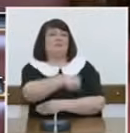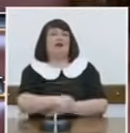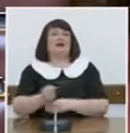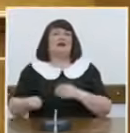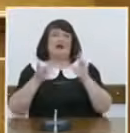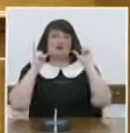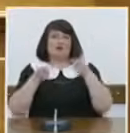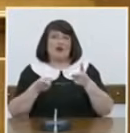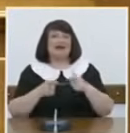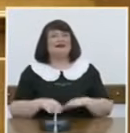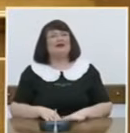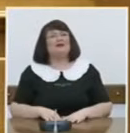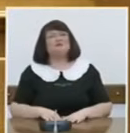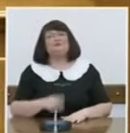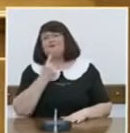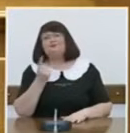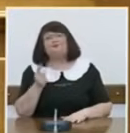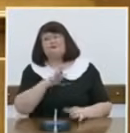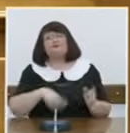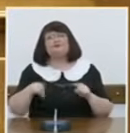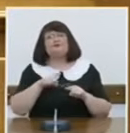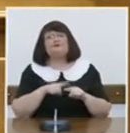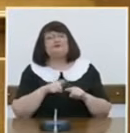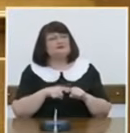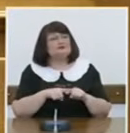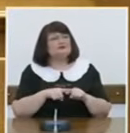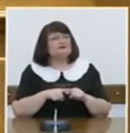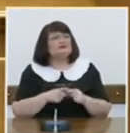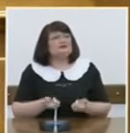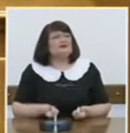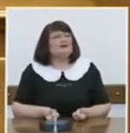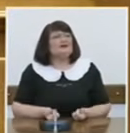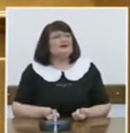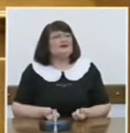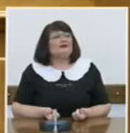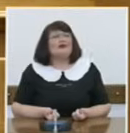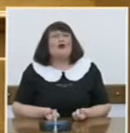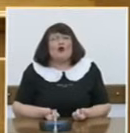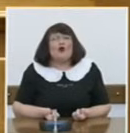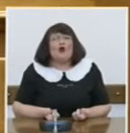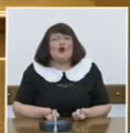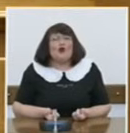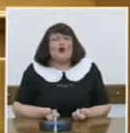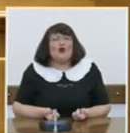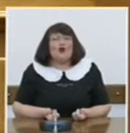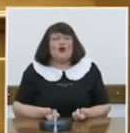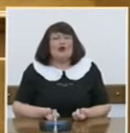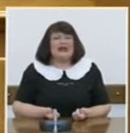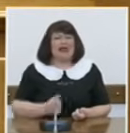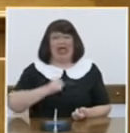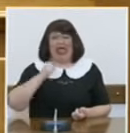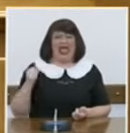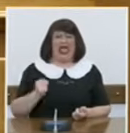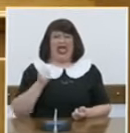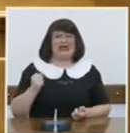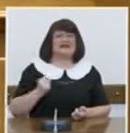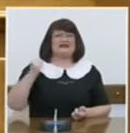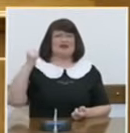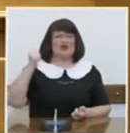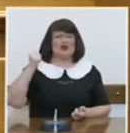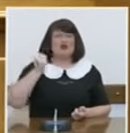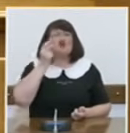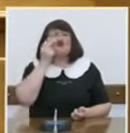λέτε στον ελληνικό λαό ότι το ΒΜΡΟ είναι αδερφό κόμμα σας? Το εξτρεμιστικό κόμμα της Προέδρου Σκοπίων,